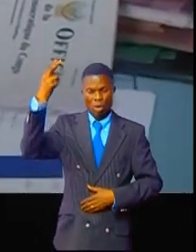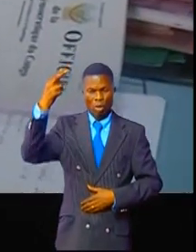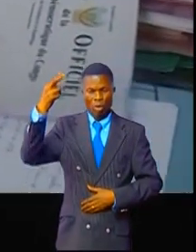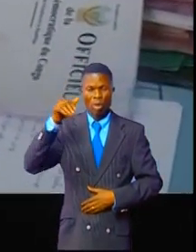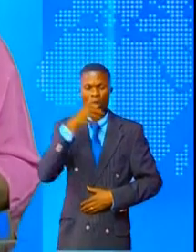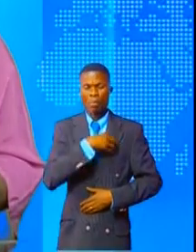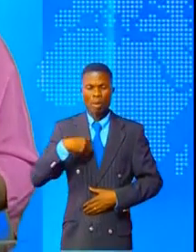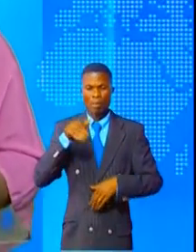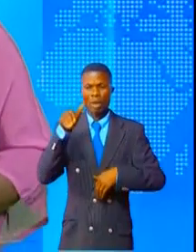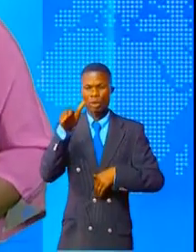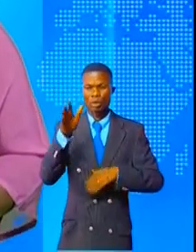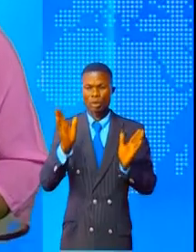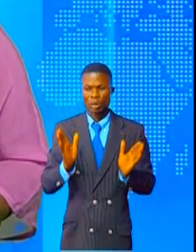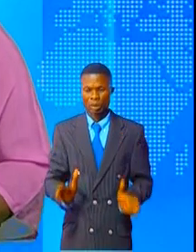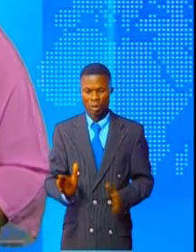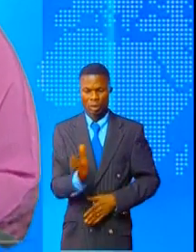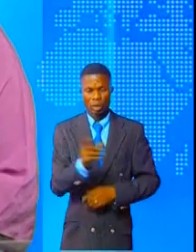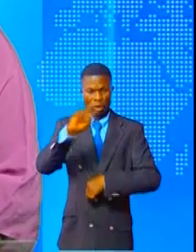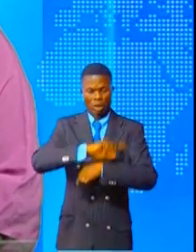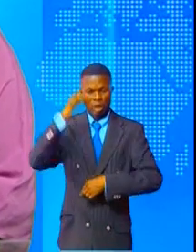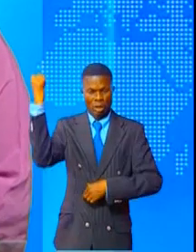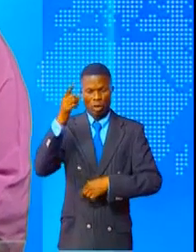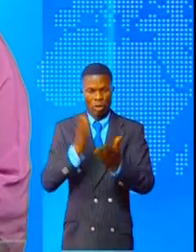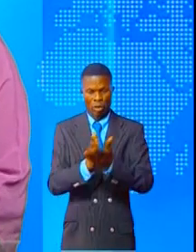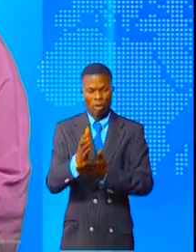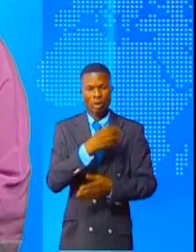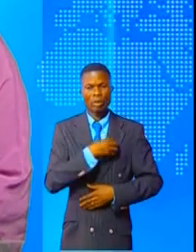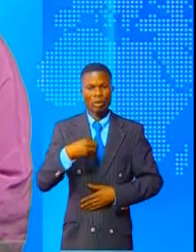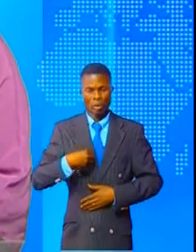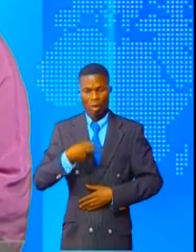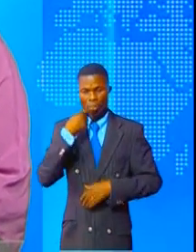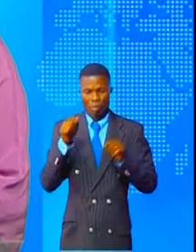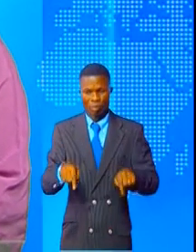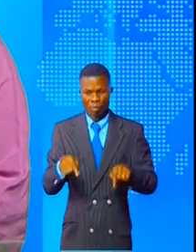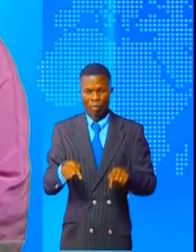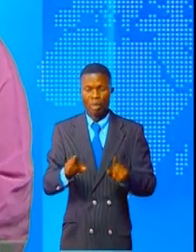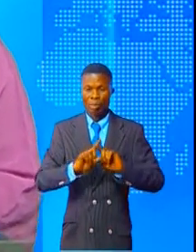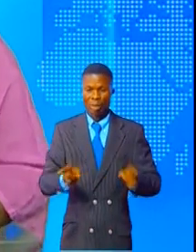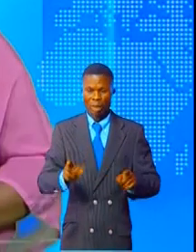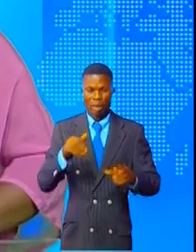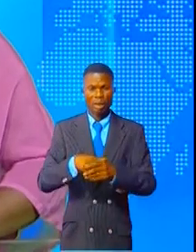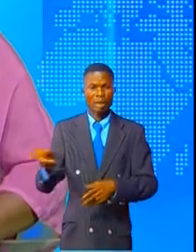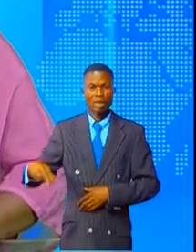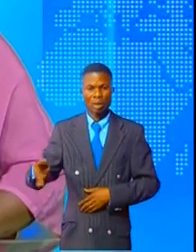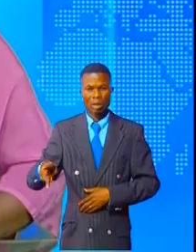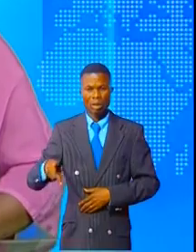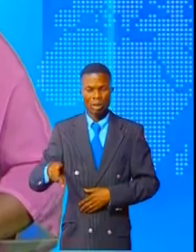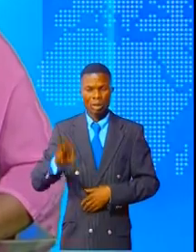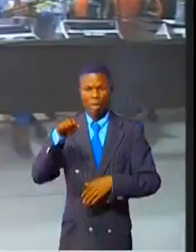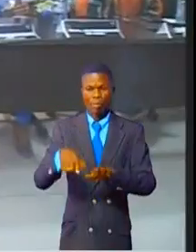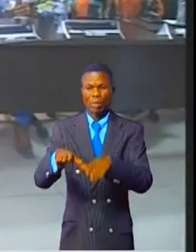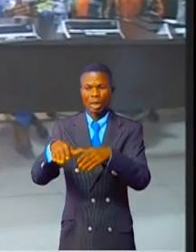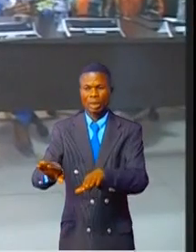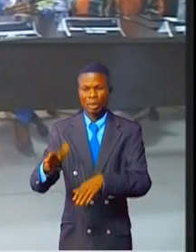directrice journée internationale des droits de la femme parlant encore mais cette fois ci dans la province du maniema